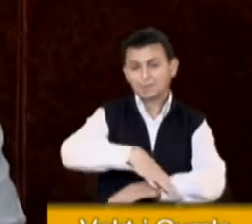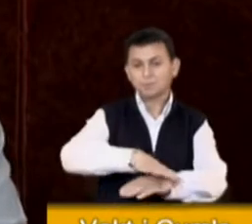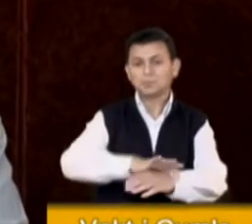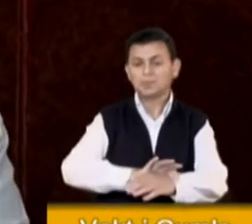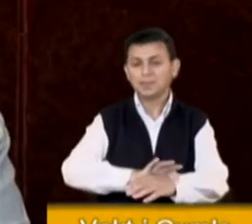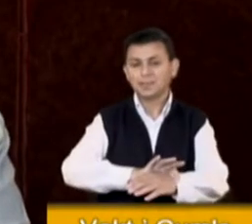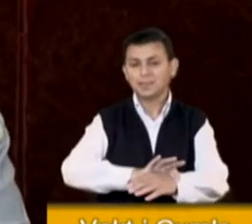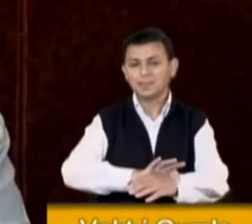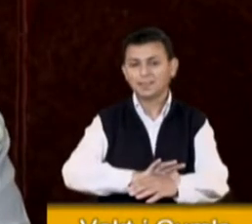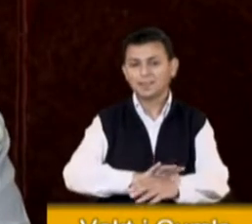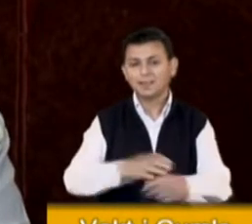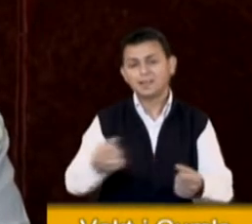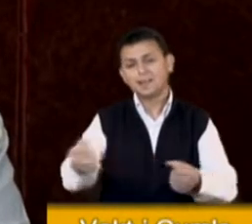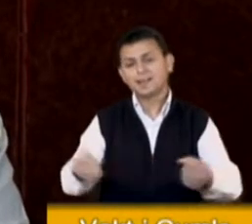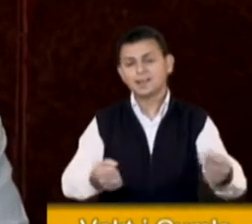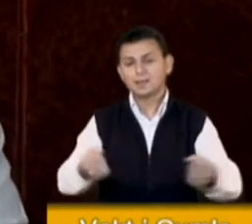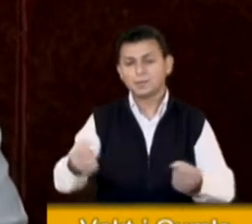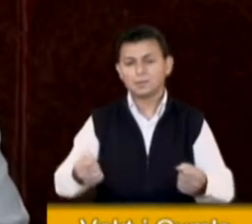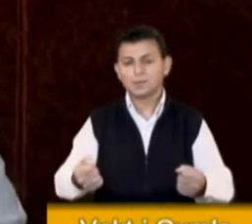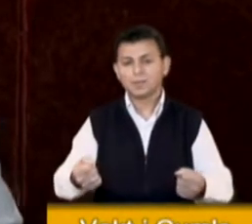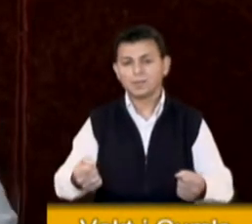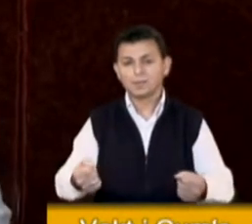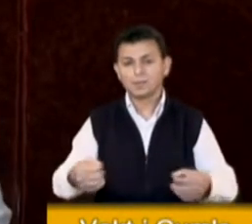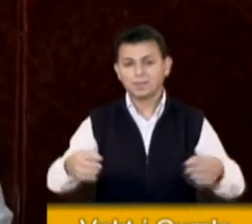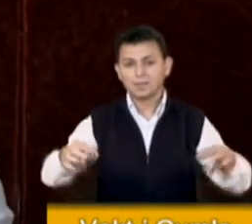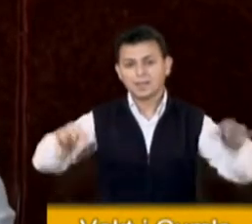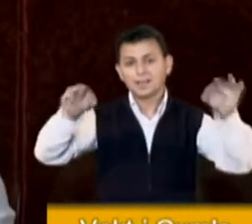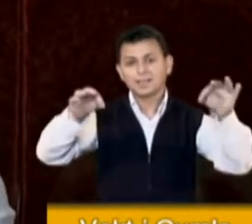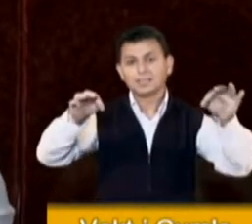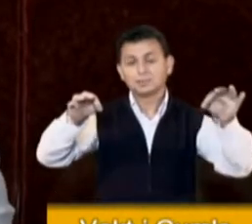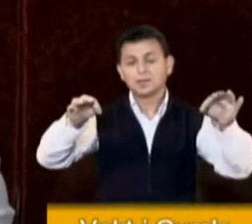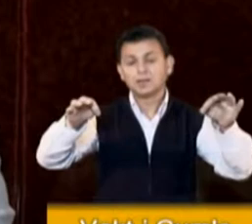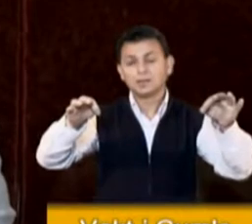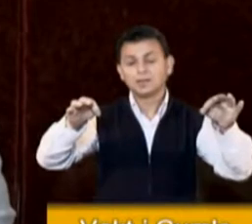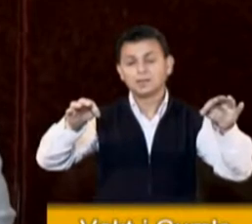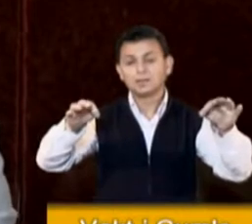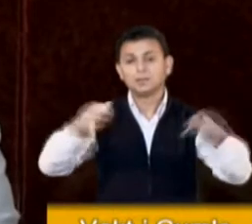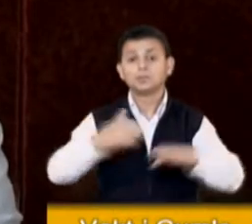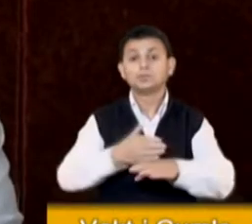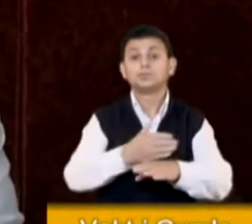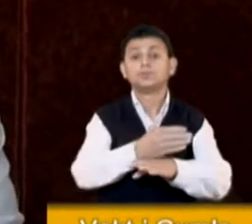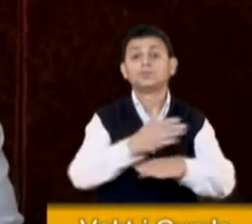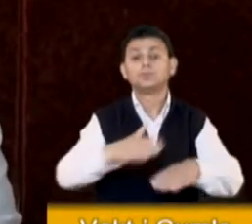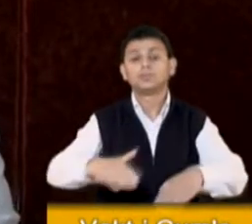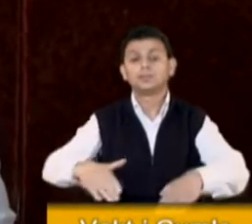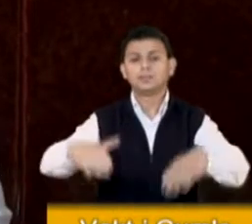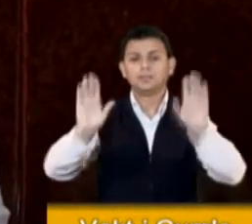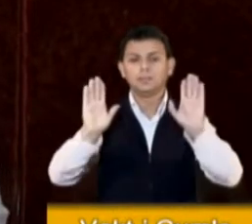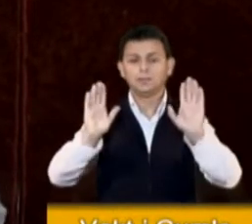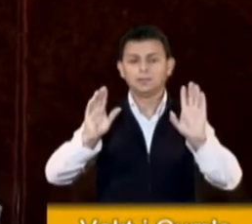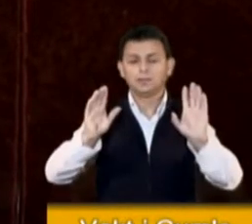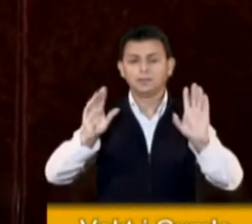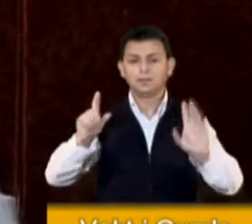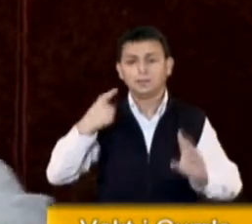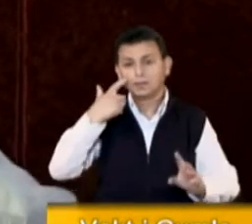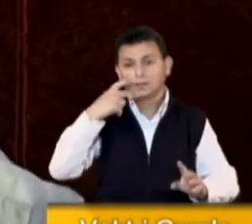gerekse arabaya, gerekse malına, bahçesine, evine, nereye olursa olsun. Demek ki nazar boncuğunun korumasına